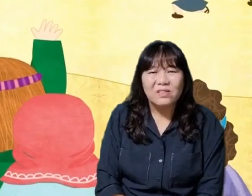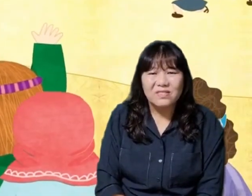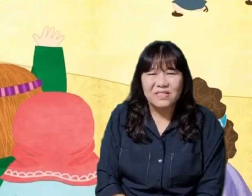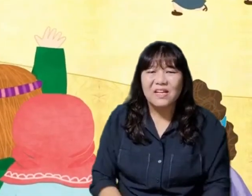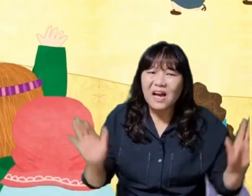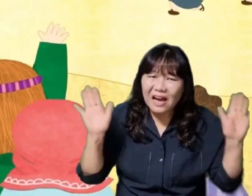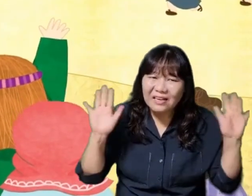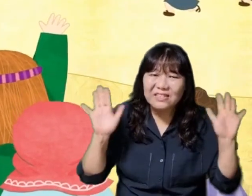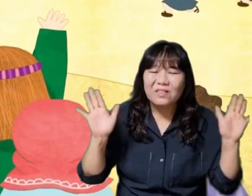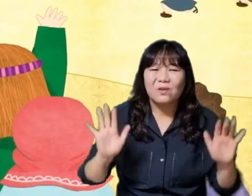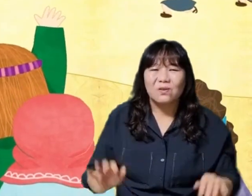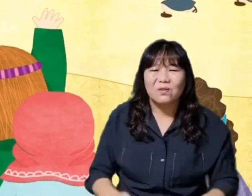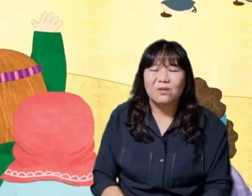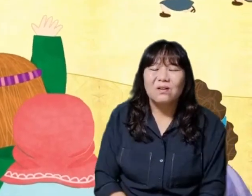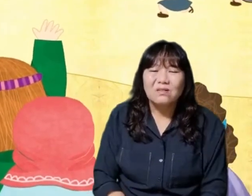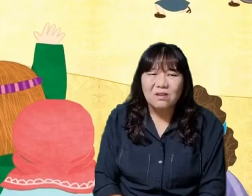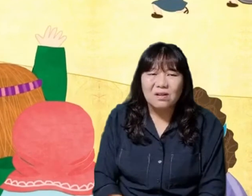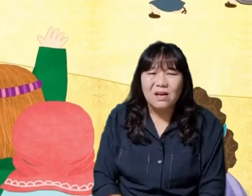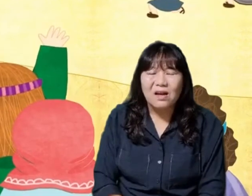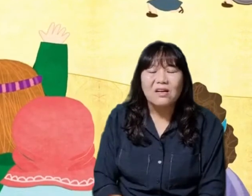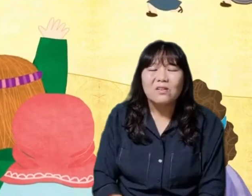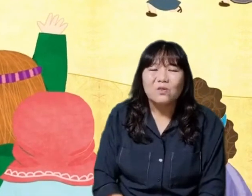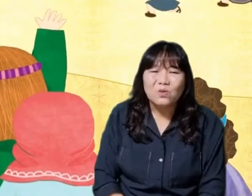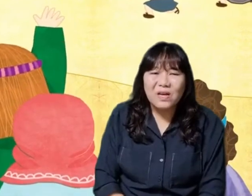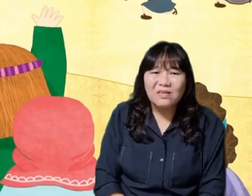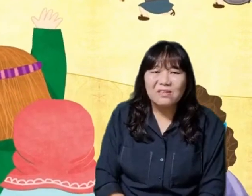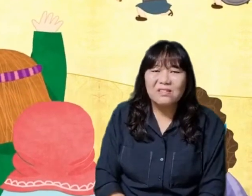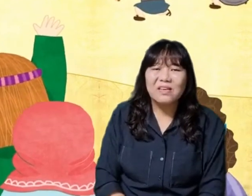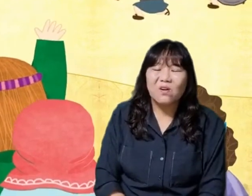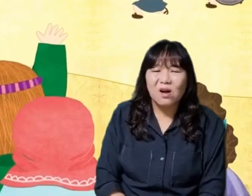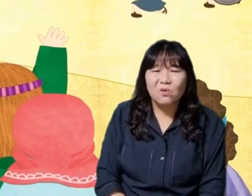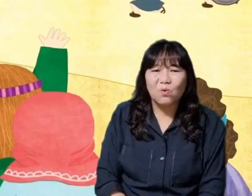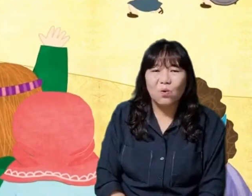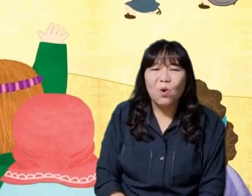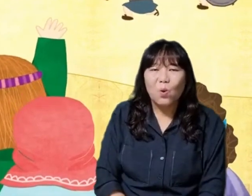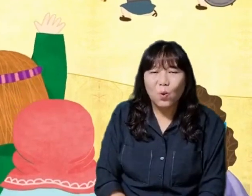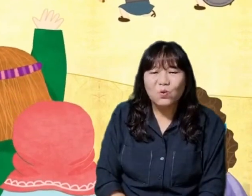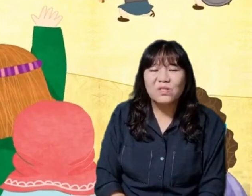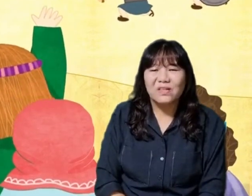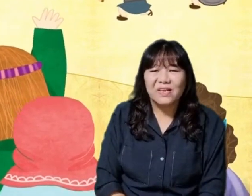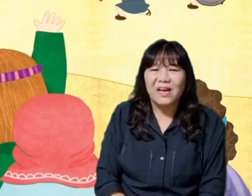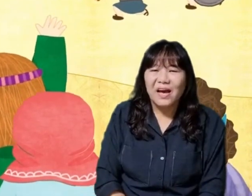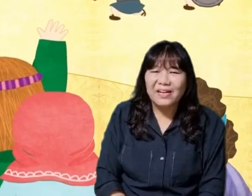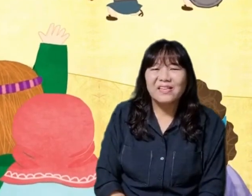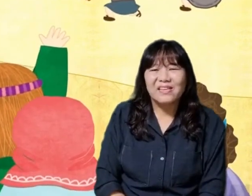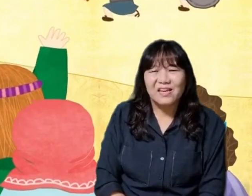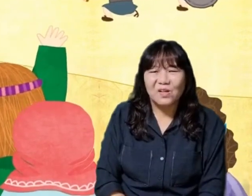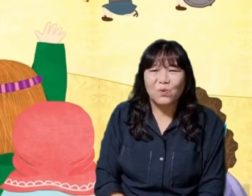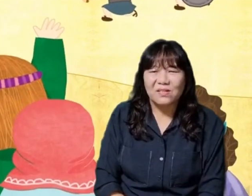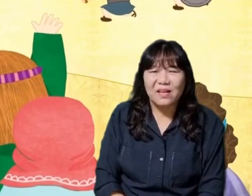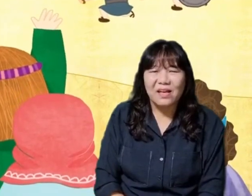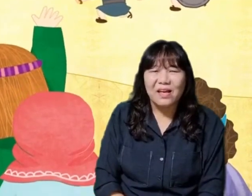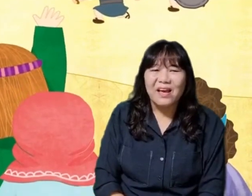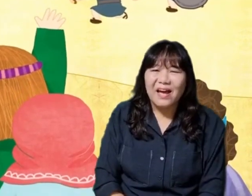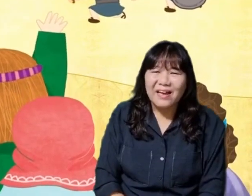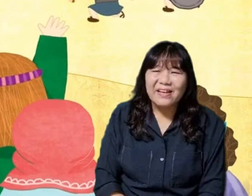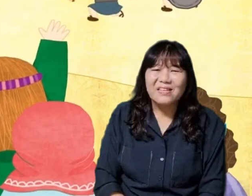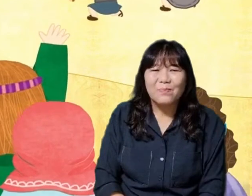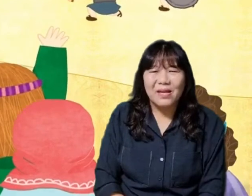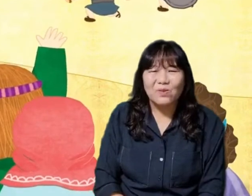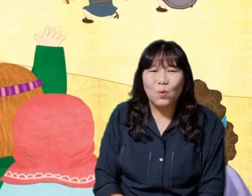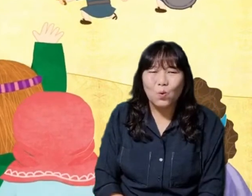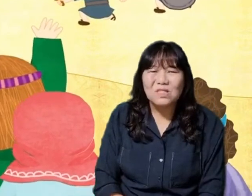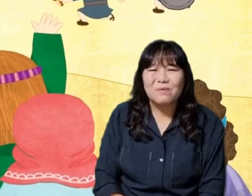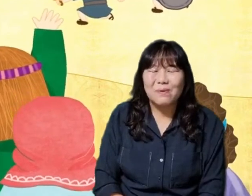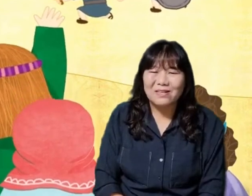되어 있지 않았어요. 그러나 우상을 제거하고 온전히 하나님께 기도할 때